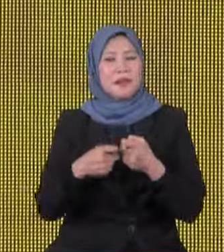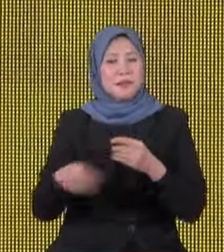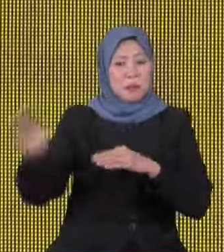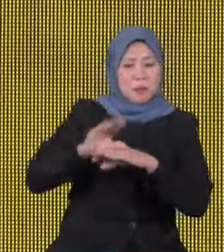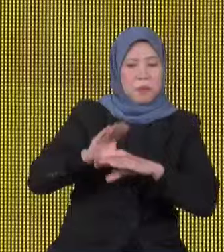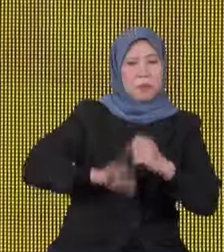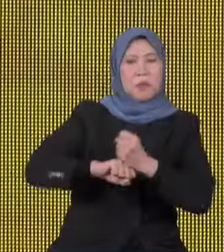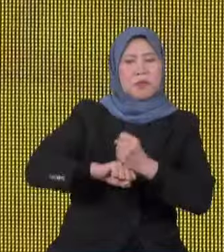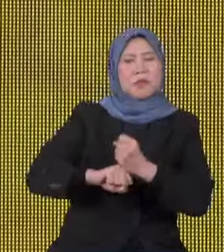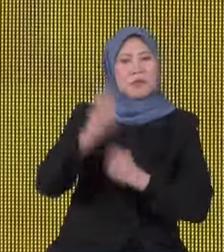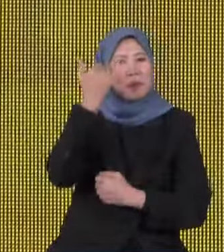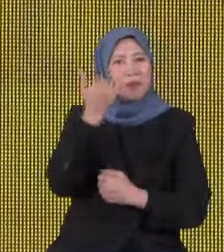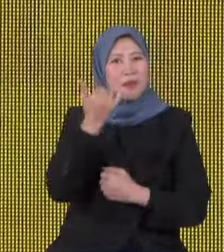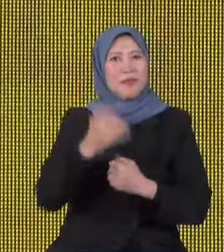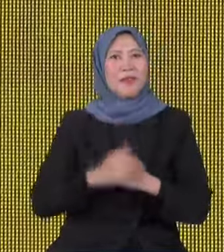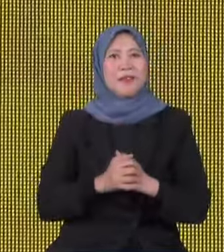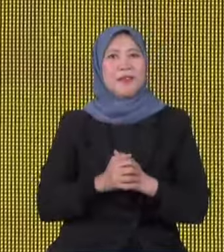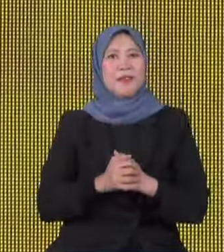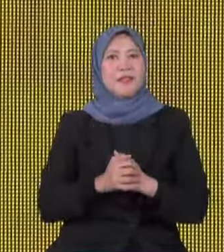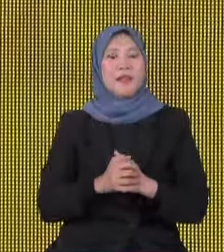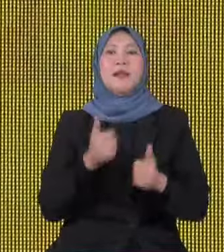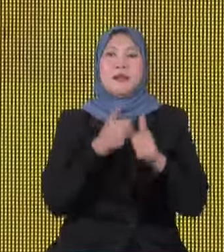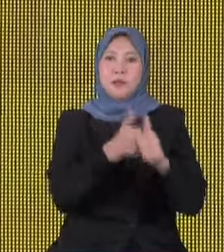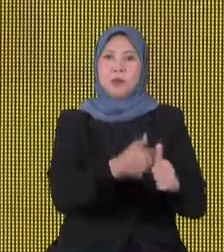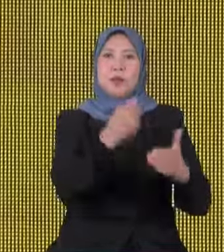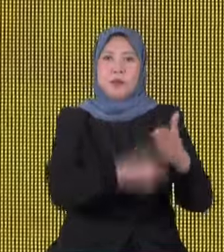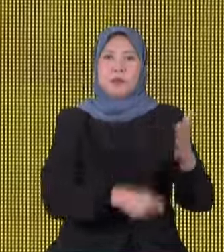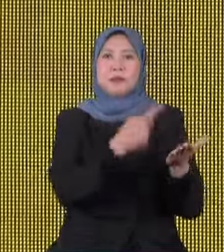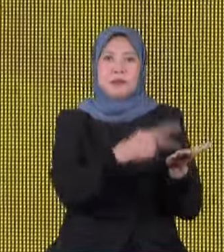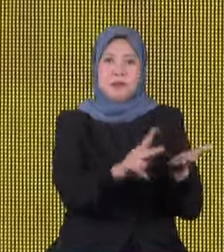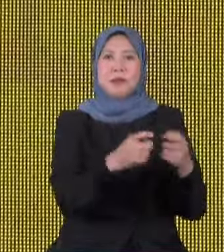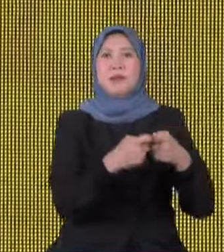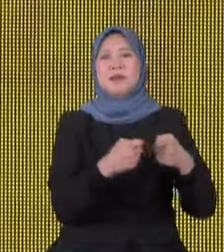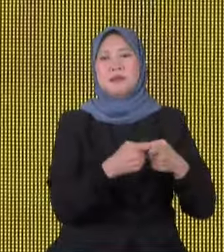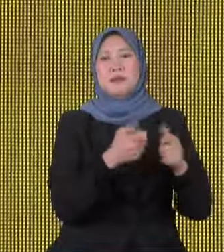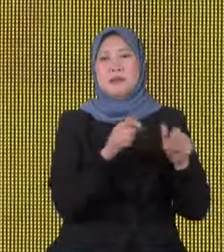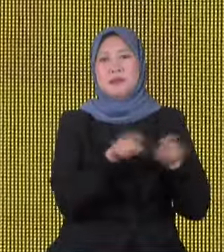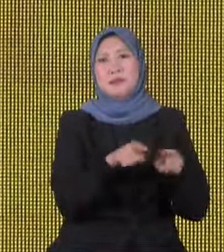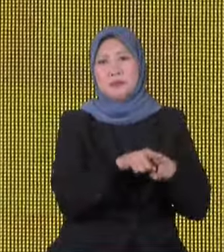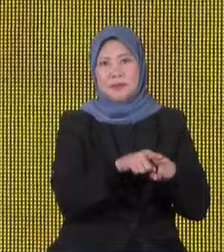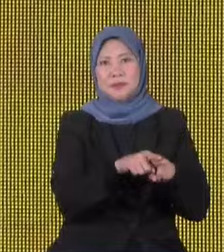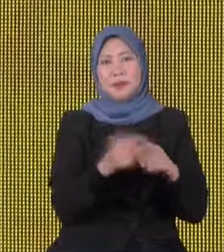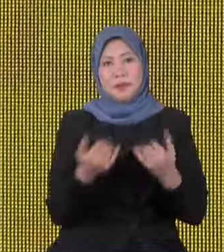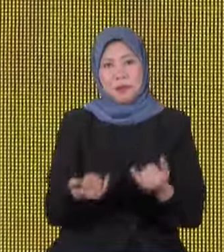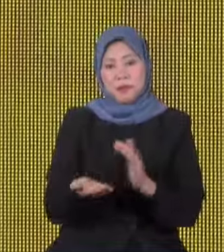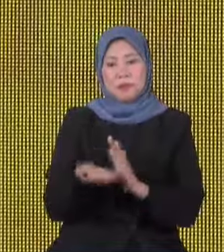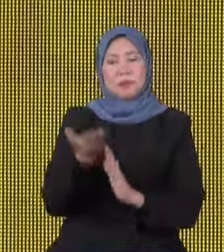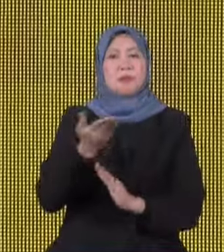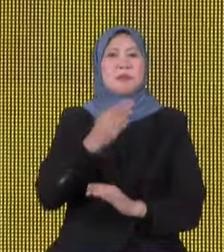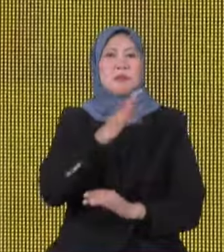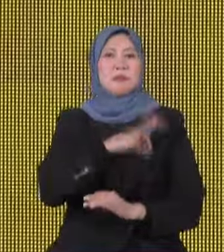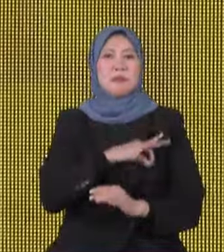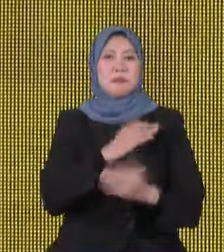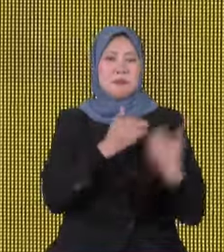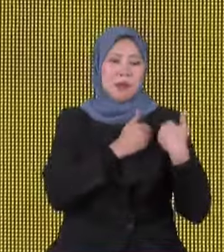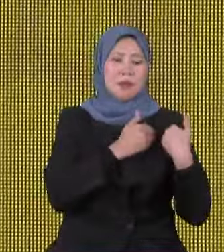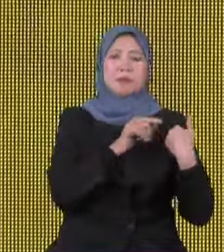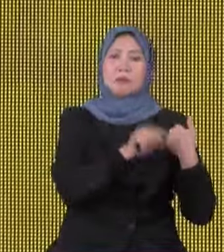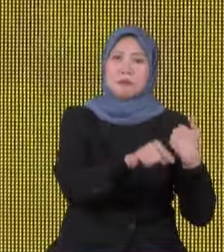mereka? Dia bayar ikut harga dan bukan maksud kita meningkatkan keuntungan atau beban kepada